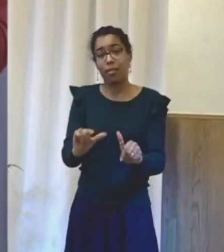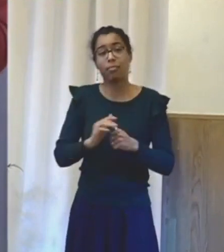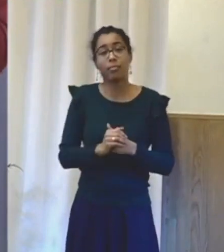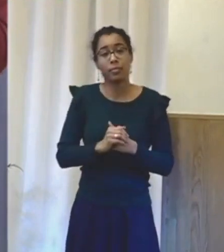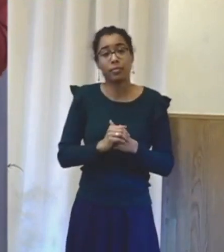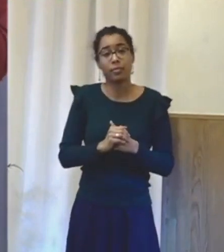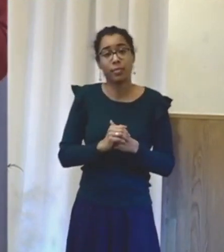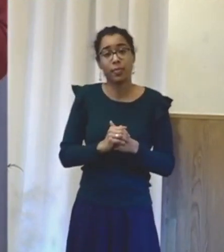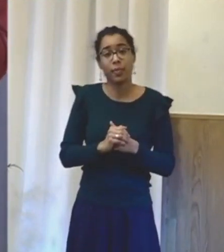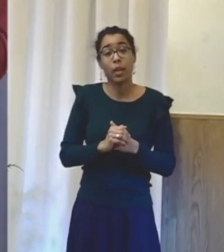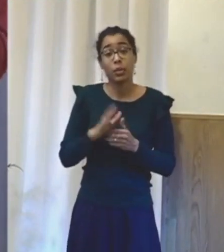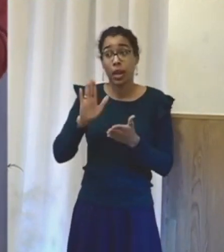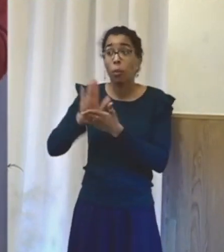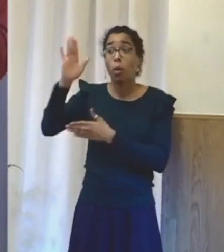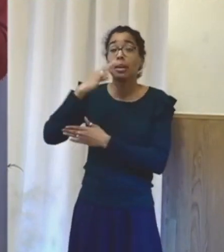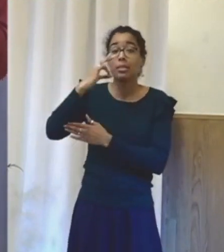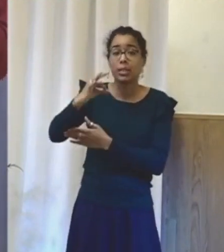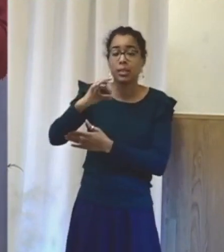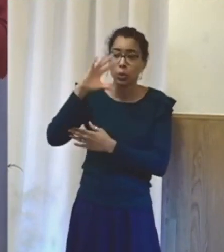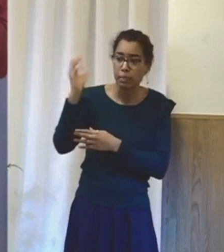pour recevoir ce qui lui était disposé.